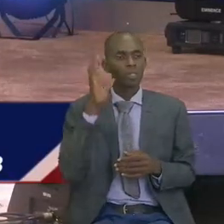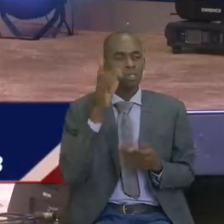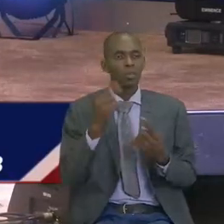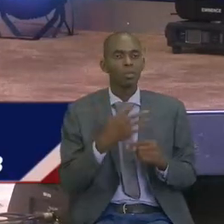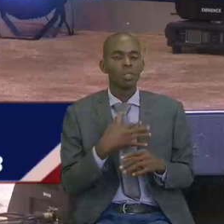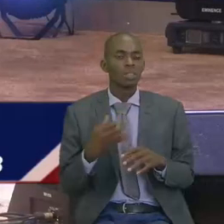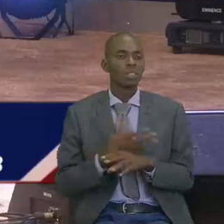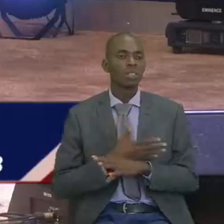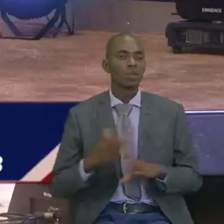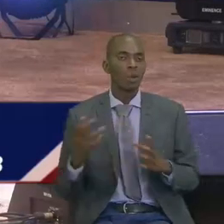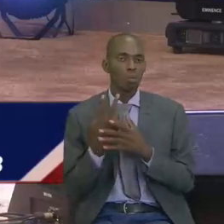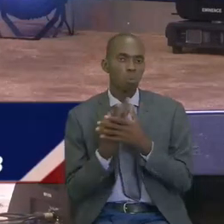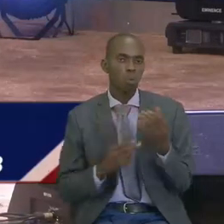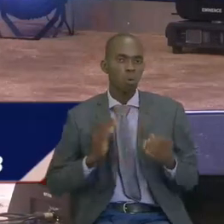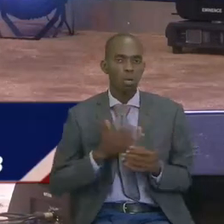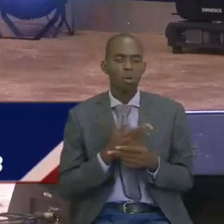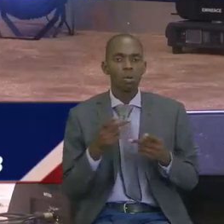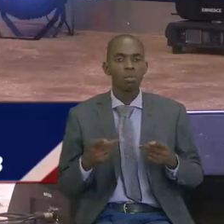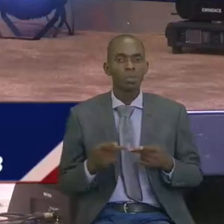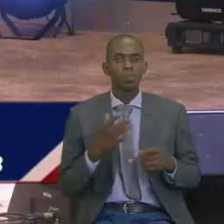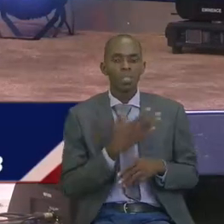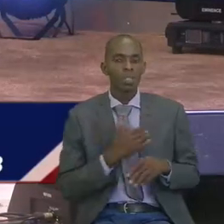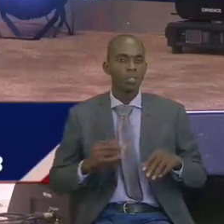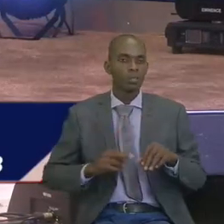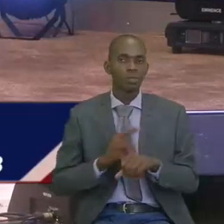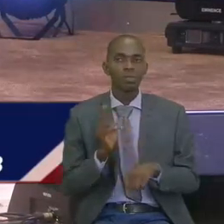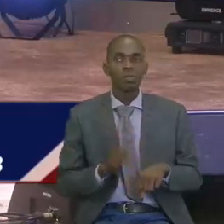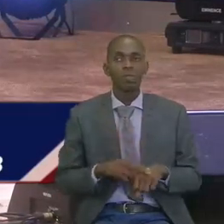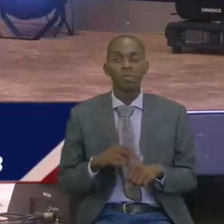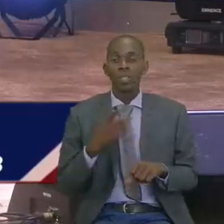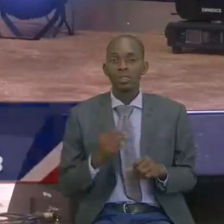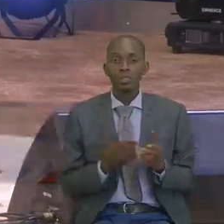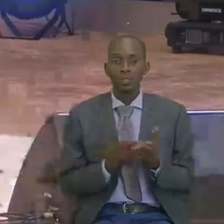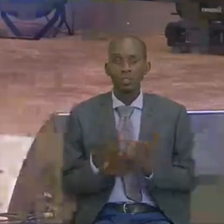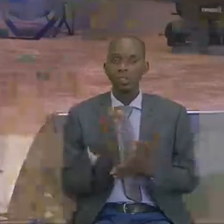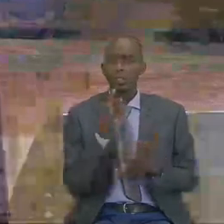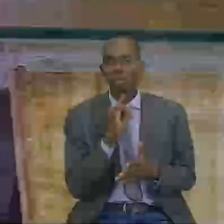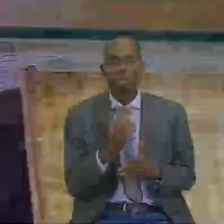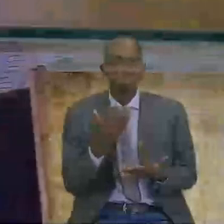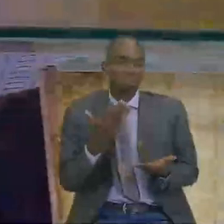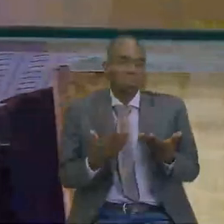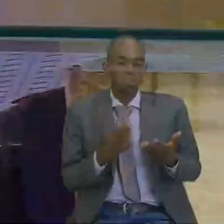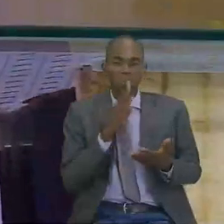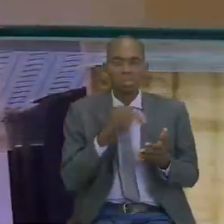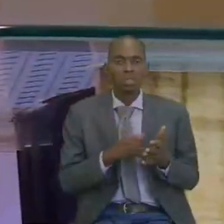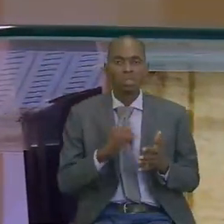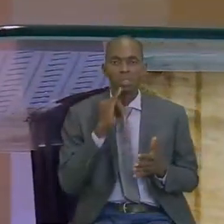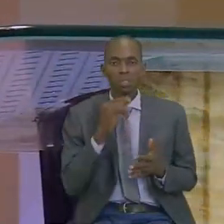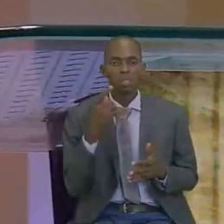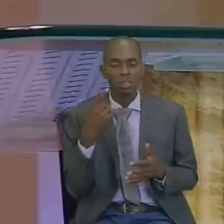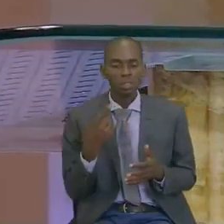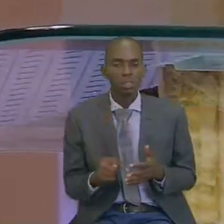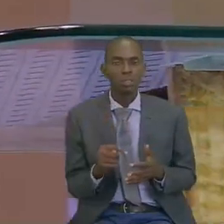et notre ville et notre nation. Mais ce qu'on dit, c'est que ce soit le gouvernement